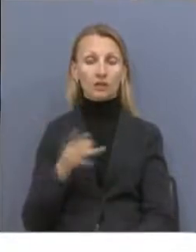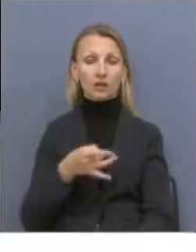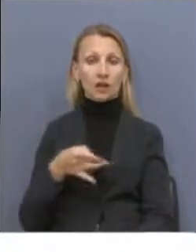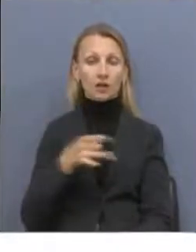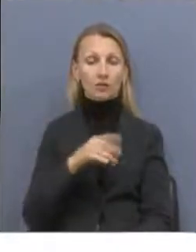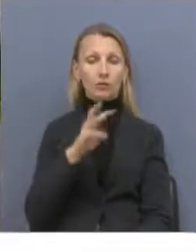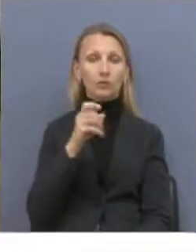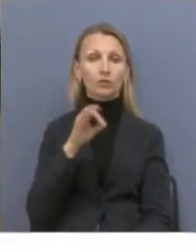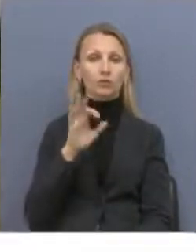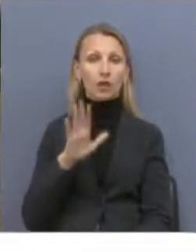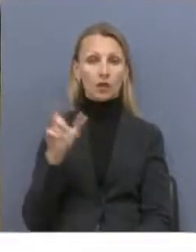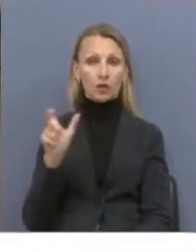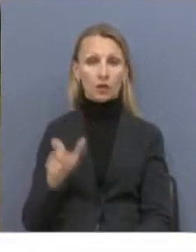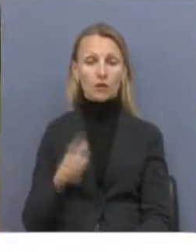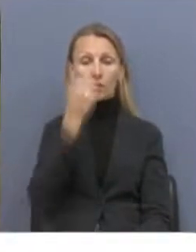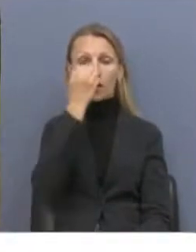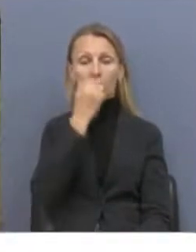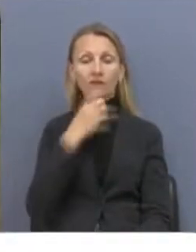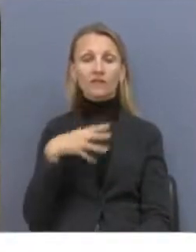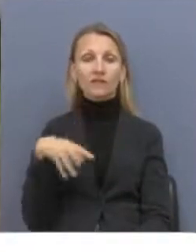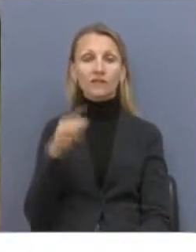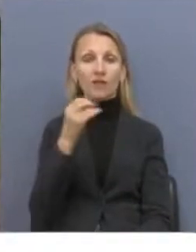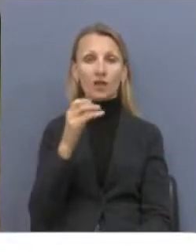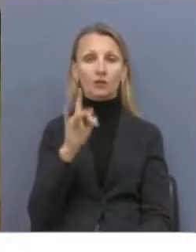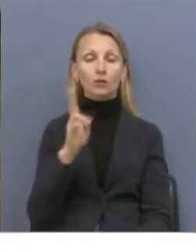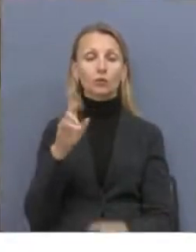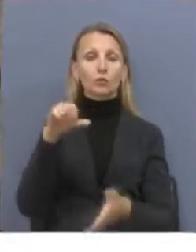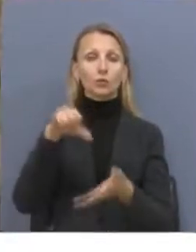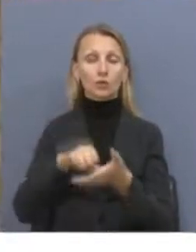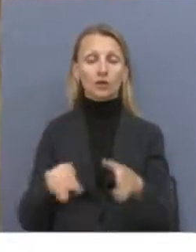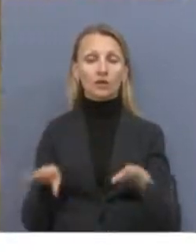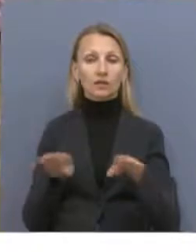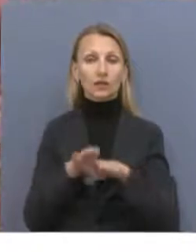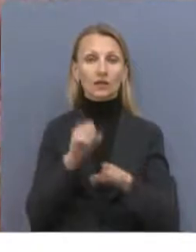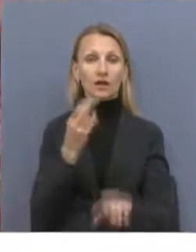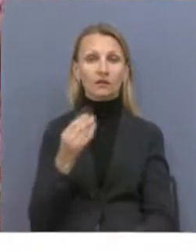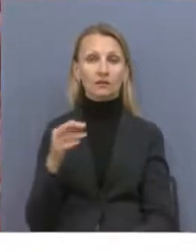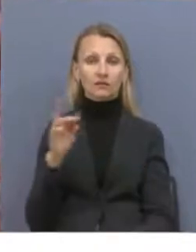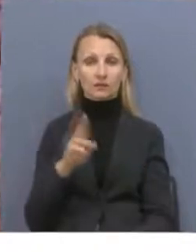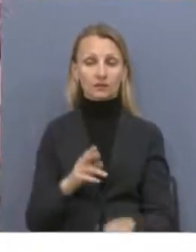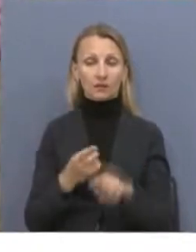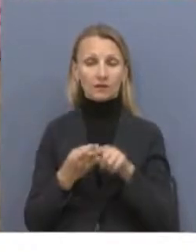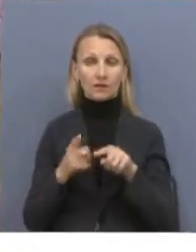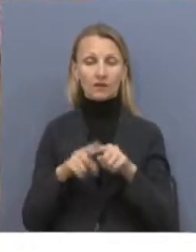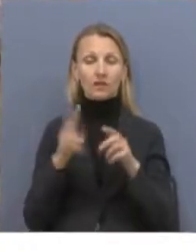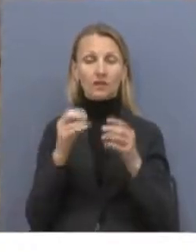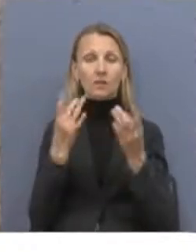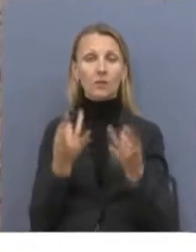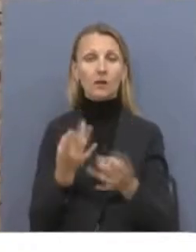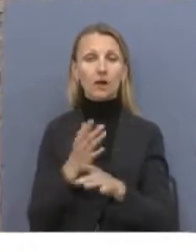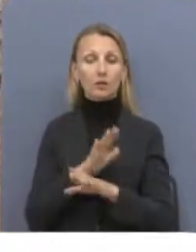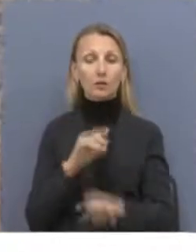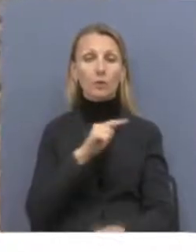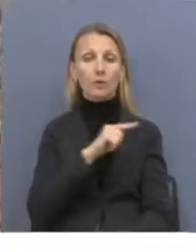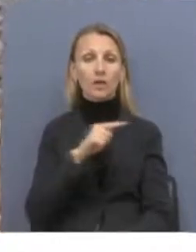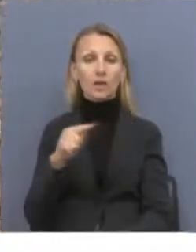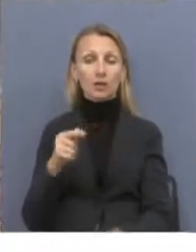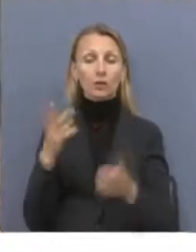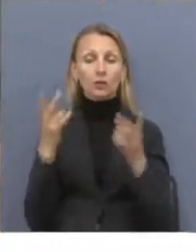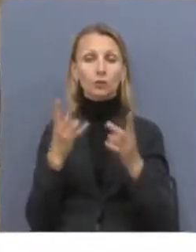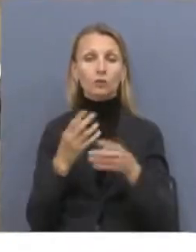Мухамбиджанов поблагодарил фонд и всех волонтеров, принявших участие в данной акции. Отметим, что именно в такой непростой период любая поддержка